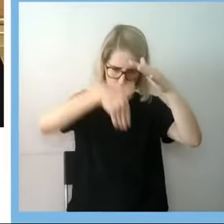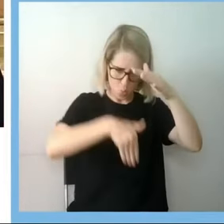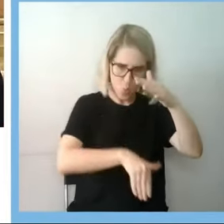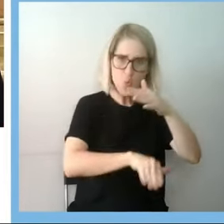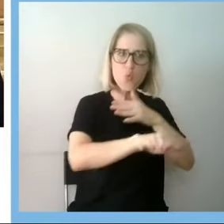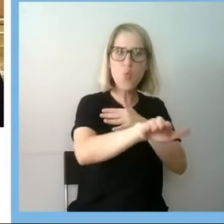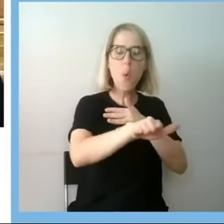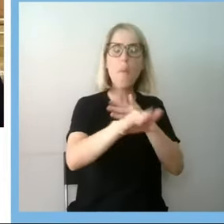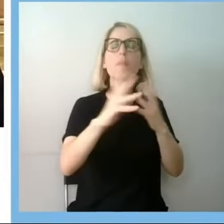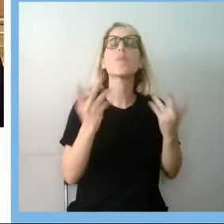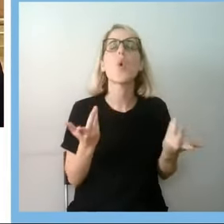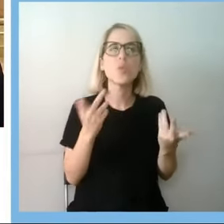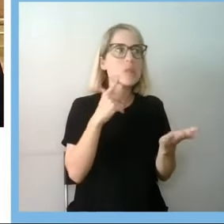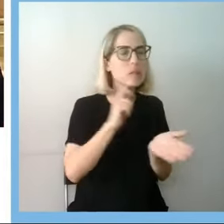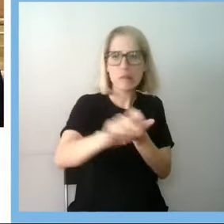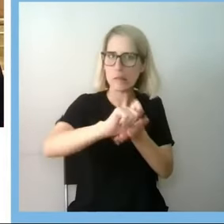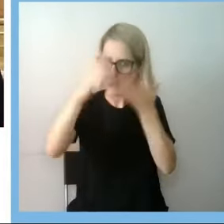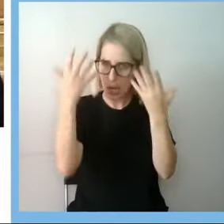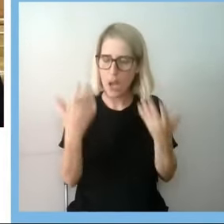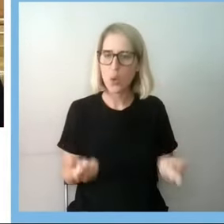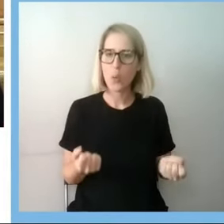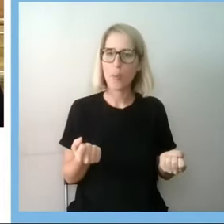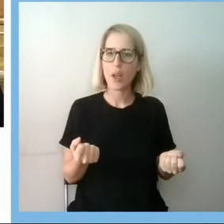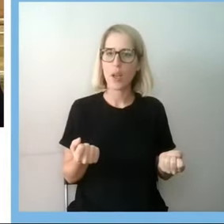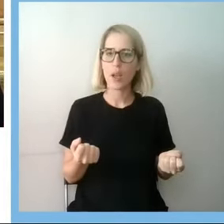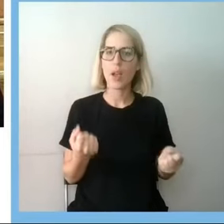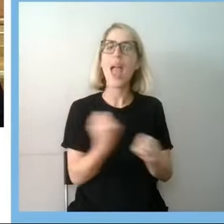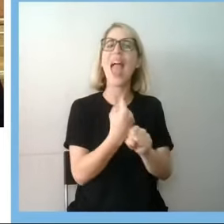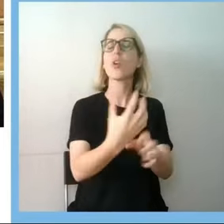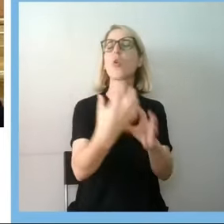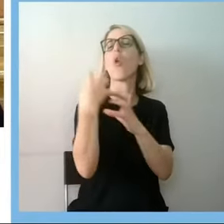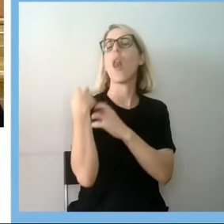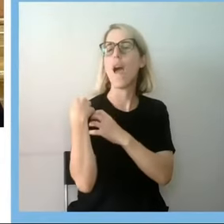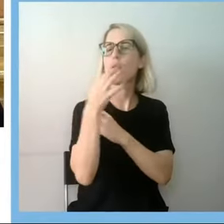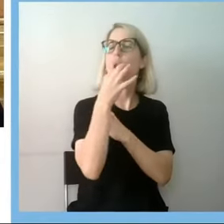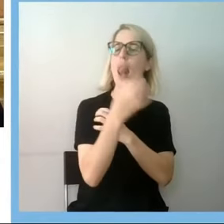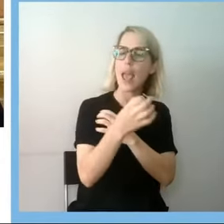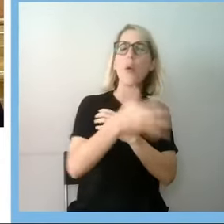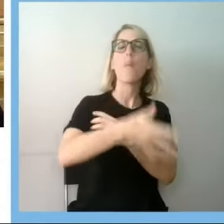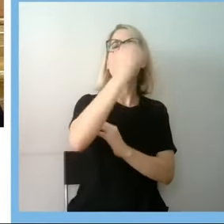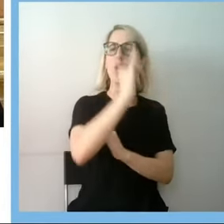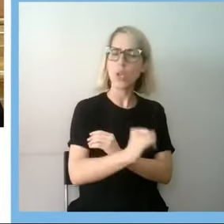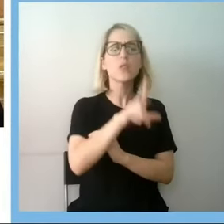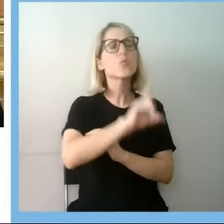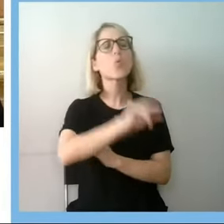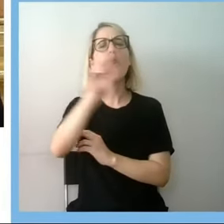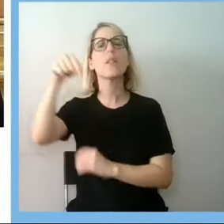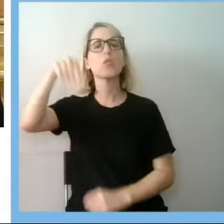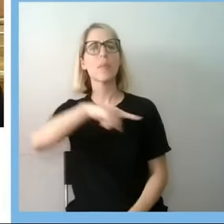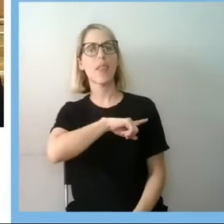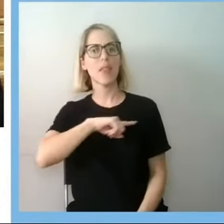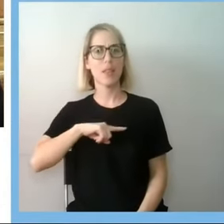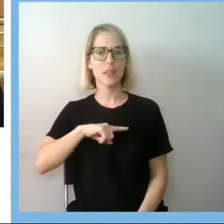ένας εργολάβος. Εργολάβο και ο κύριος Μπακογιάννης, εργολάβο και η σημερινή διοίκηση. Μάλλον είναι